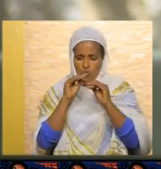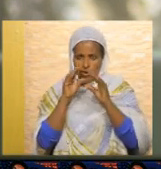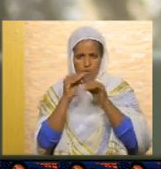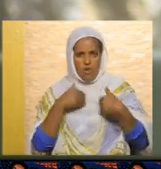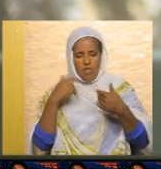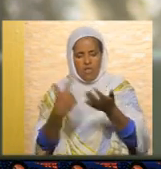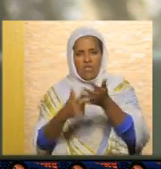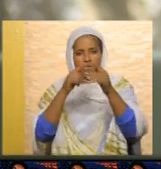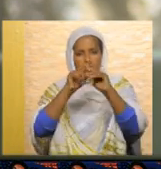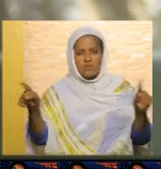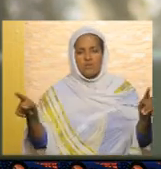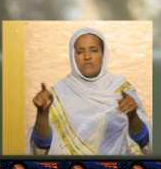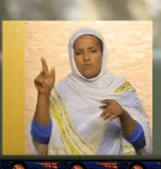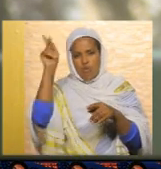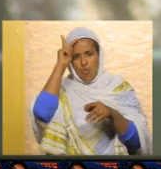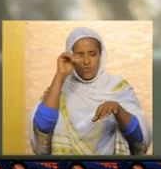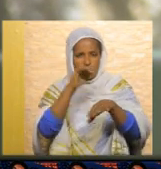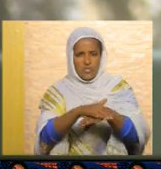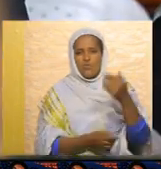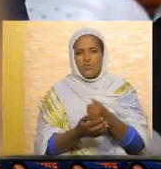እንደምትሆን ያስረዳል። እንግዲህ ይሄ